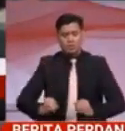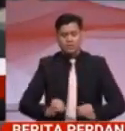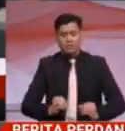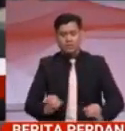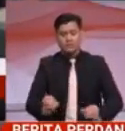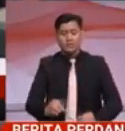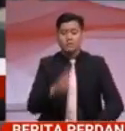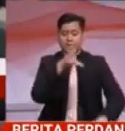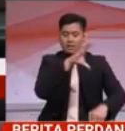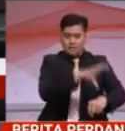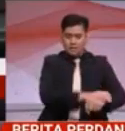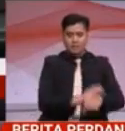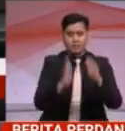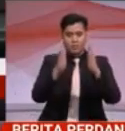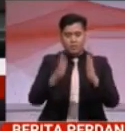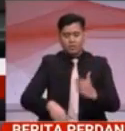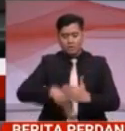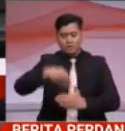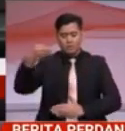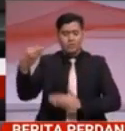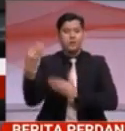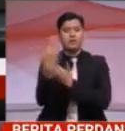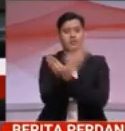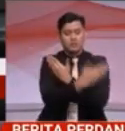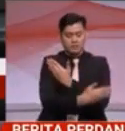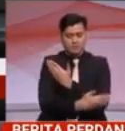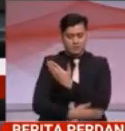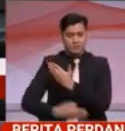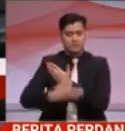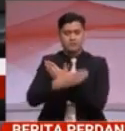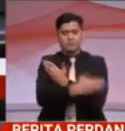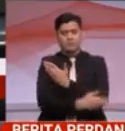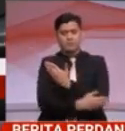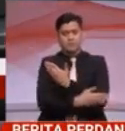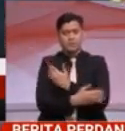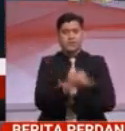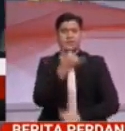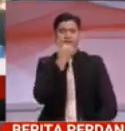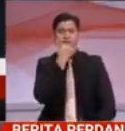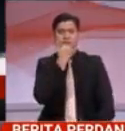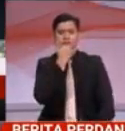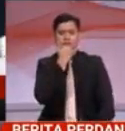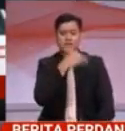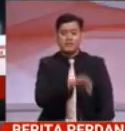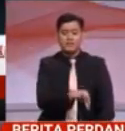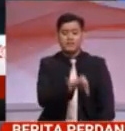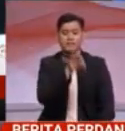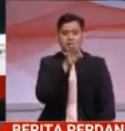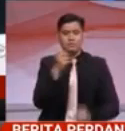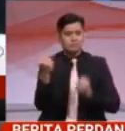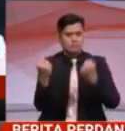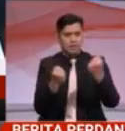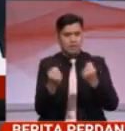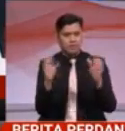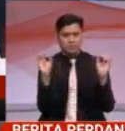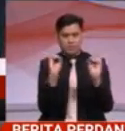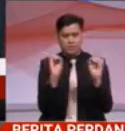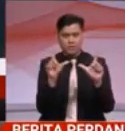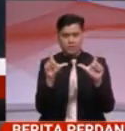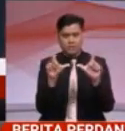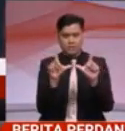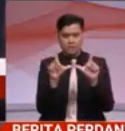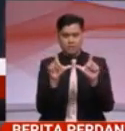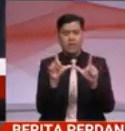Asing Pewa yang dijalankan sejak 7 September lalu. Antara kesalahan dikesan memandu tanpa lesen sah